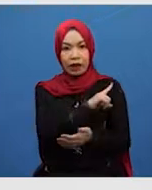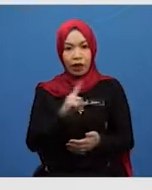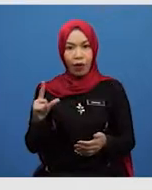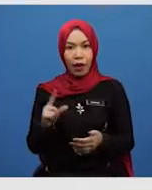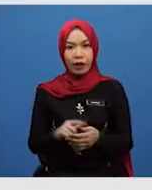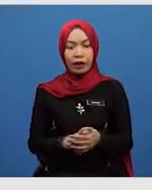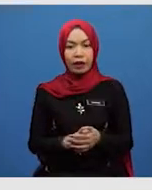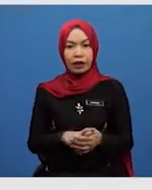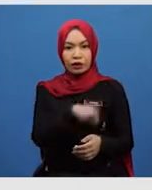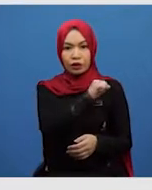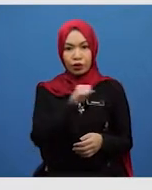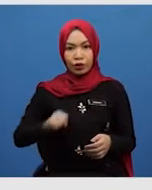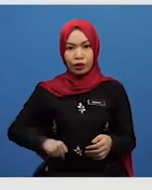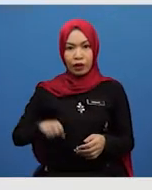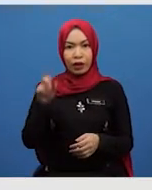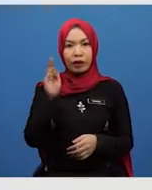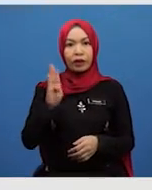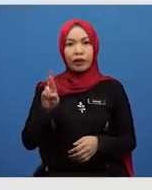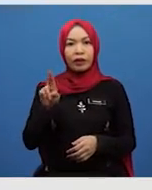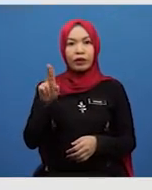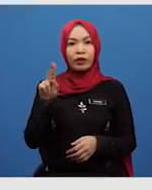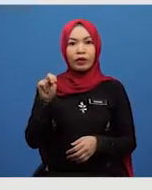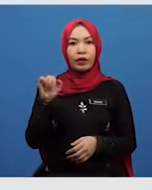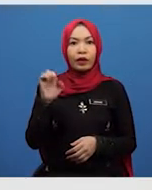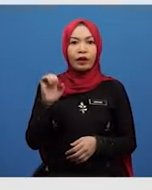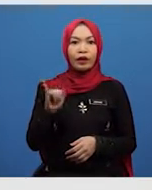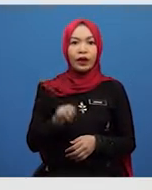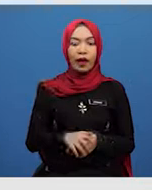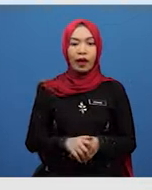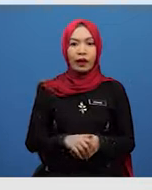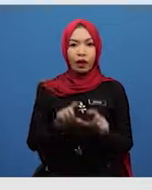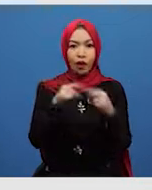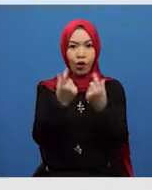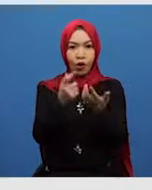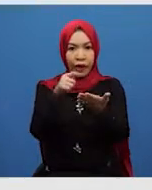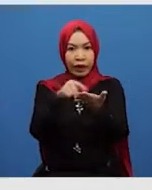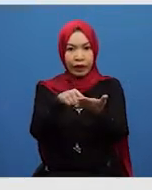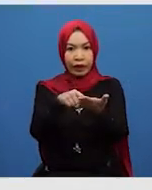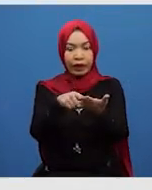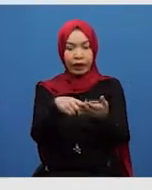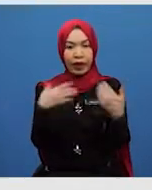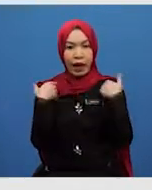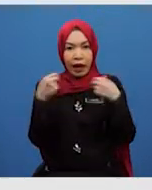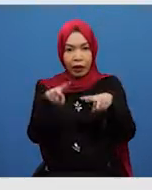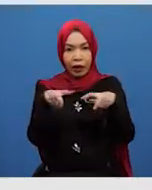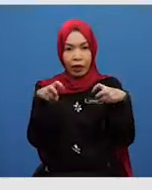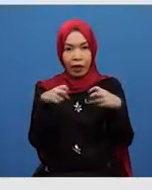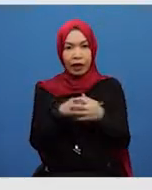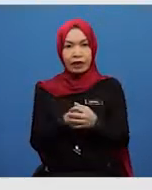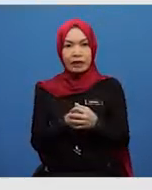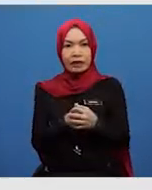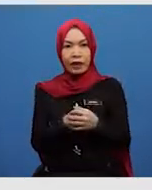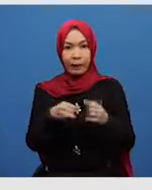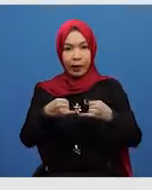Brunei Hai golongan Datu ini berpose mantap best Rawa tanpa